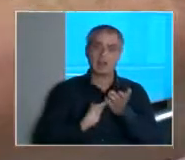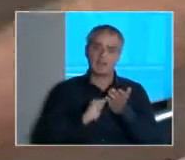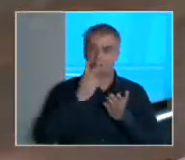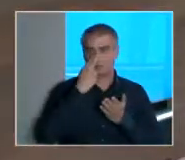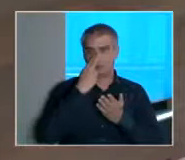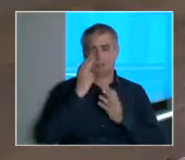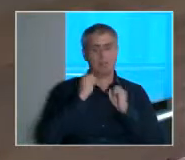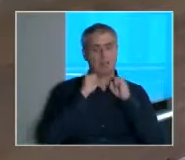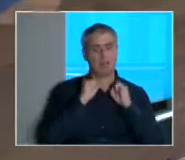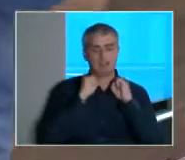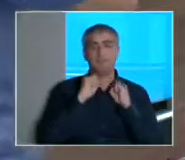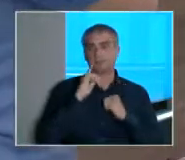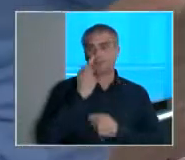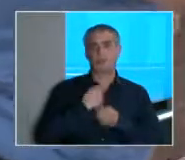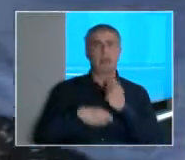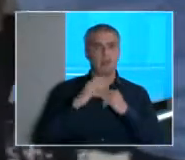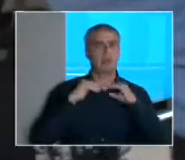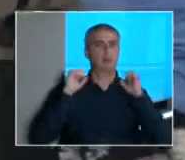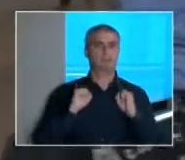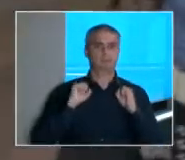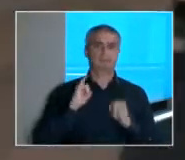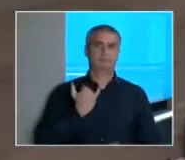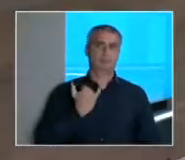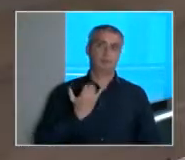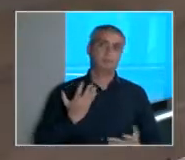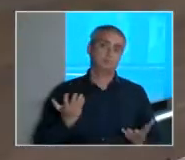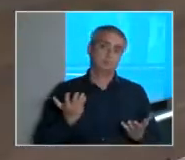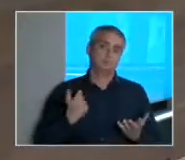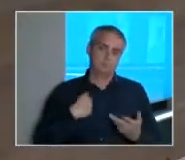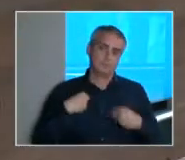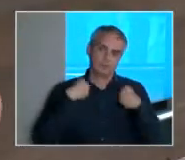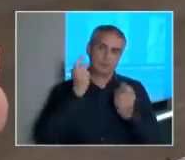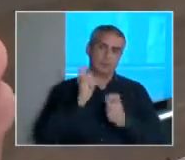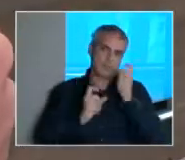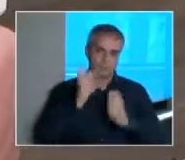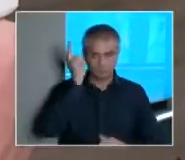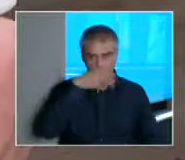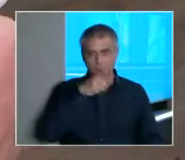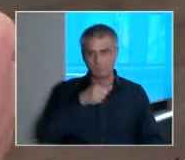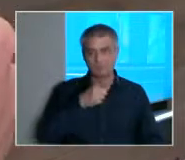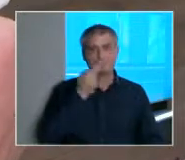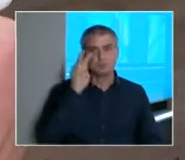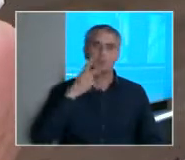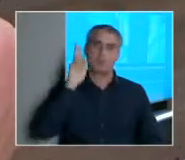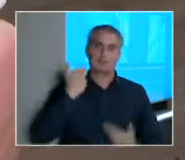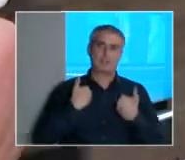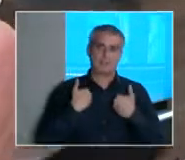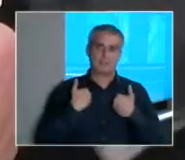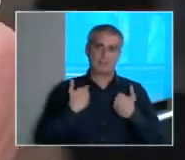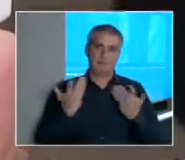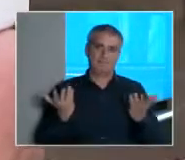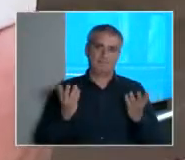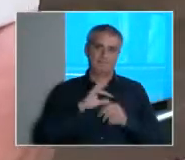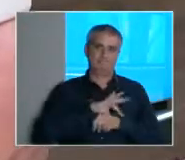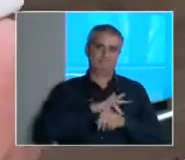ניסה לייצב, ואכן הכלכלה יציבה. אז אני נותנת לאנשים שמבינים יותר ממני